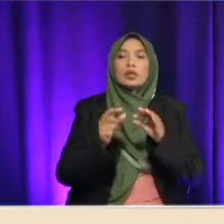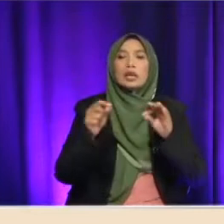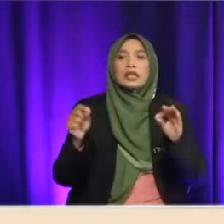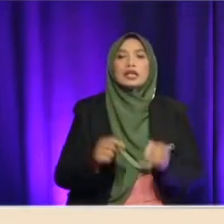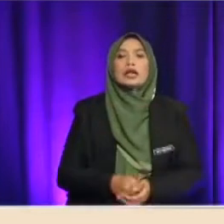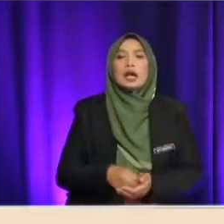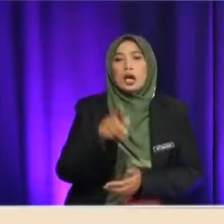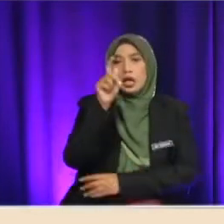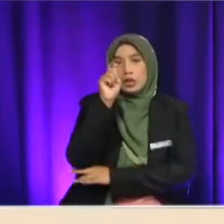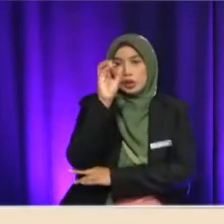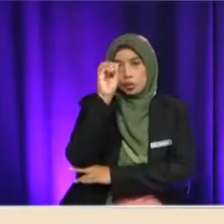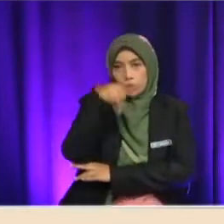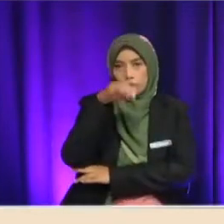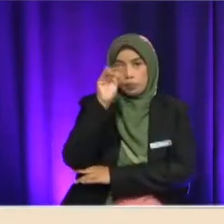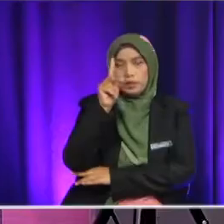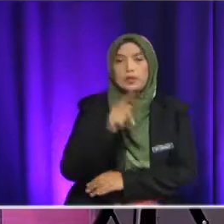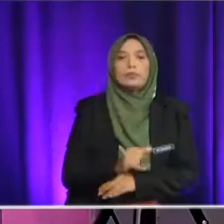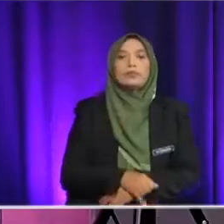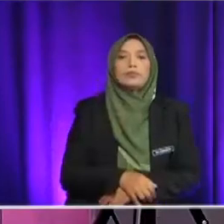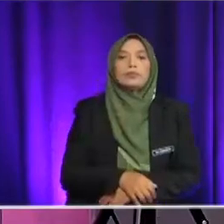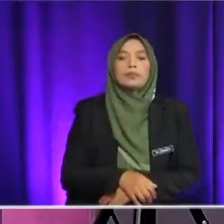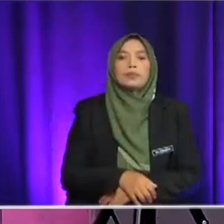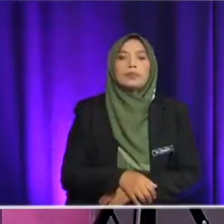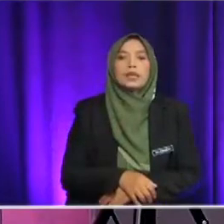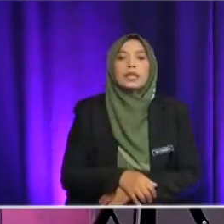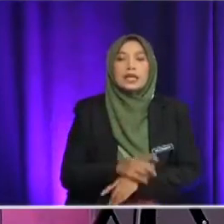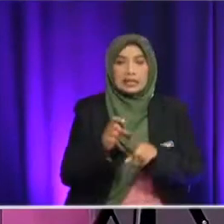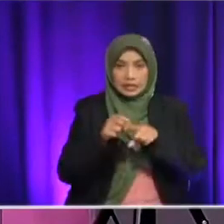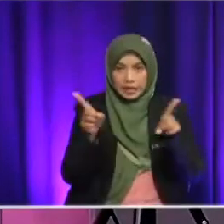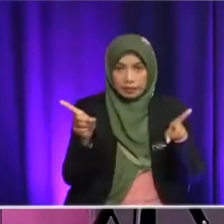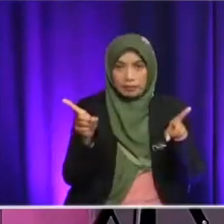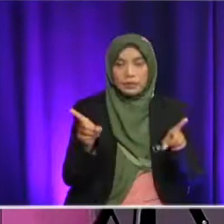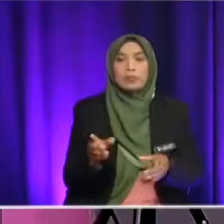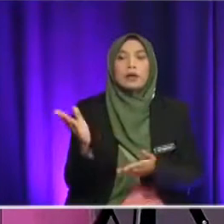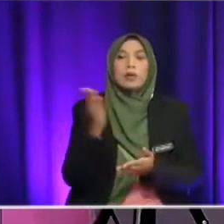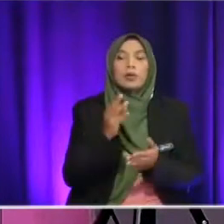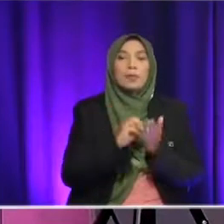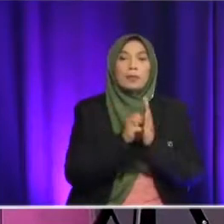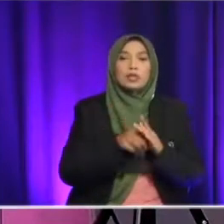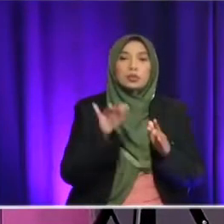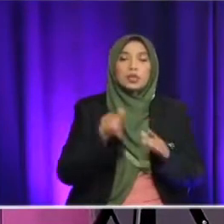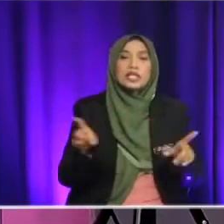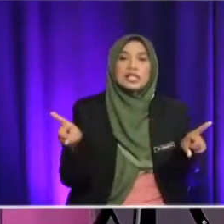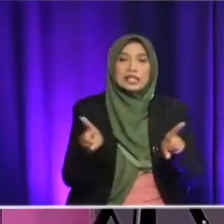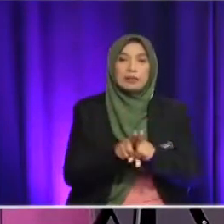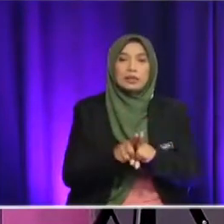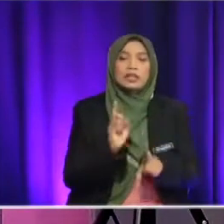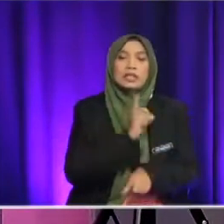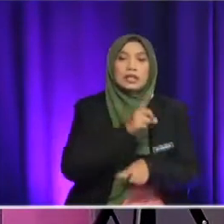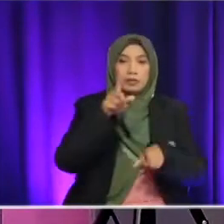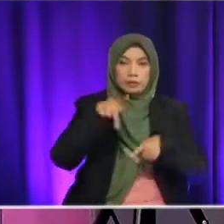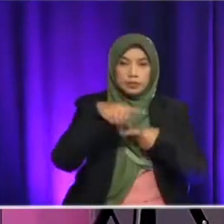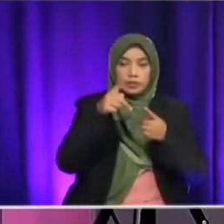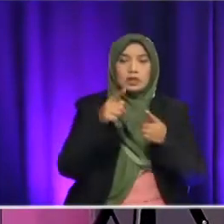struktur ayat yang berbeza namun membawa maksud yang sama. Baik, kita pergi. Apapun